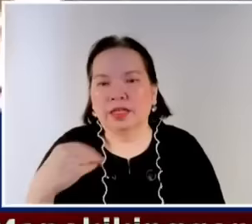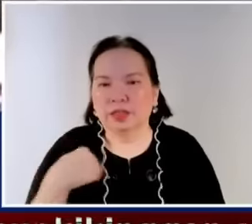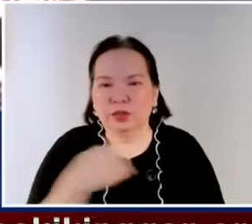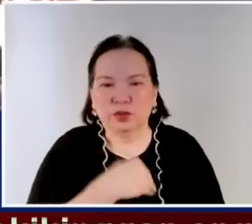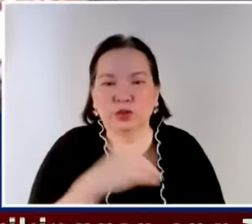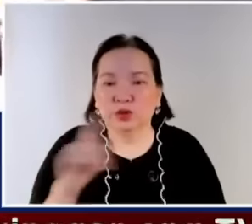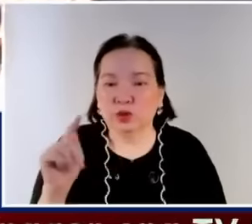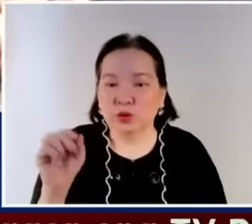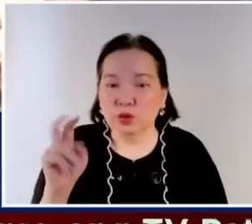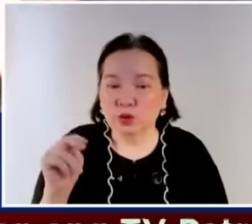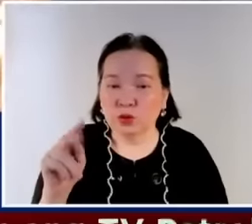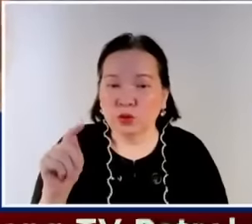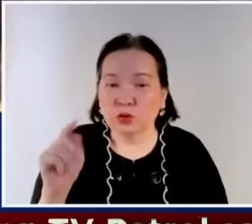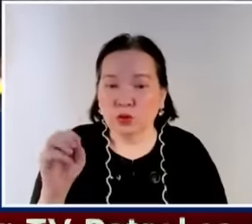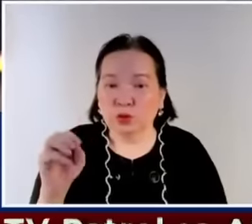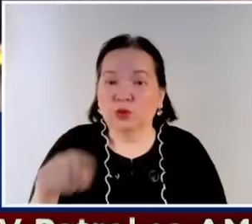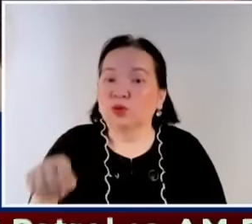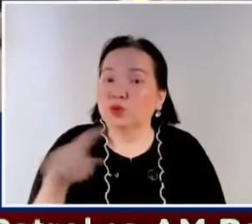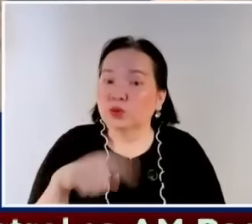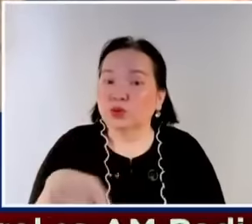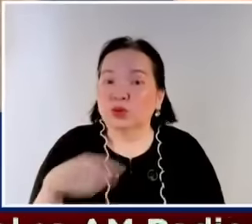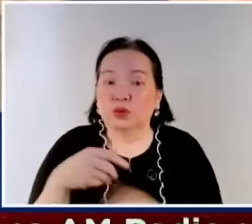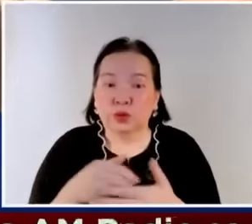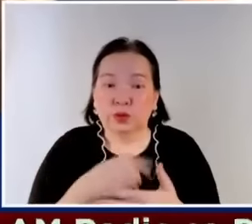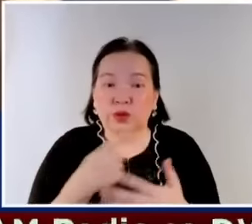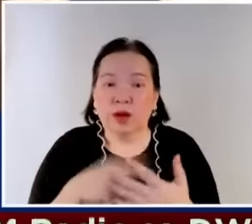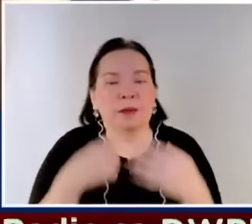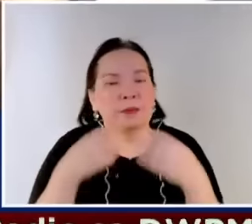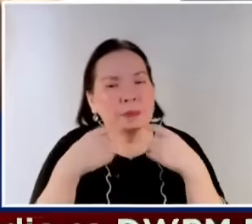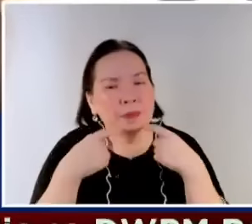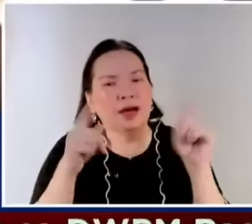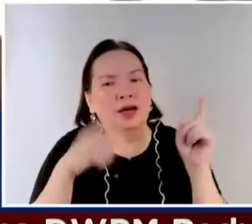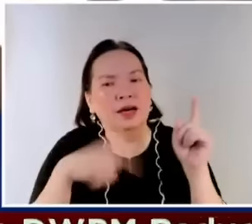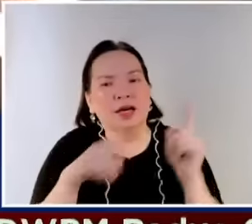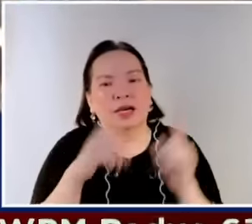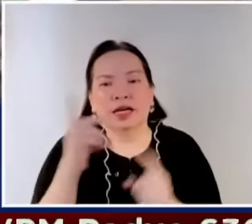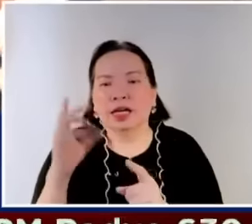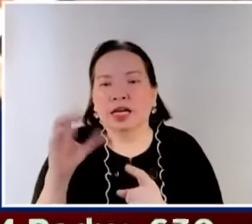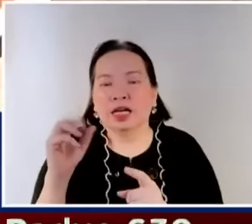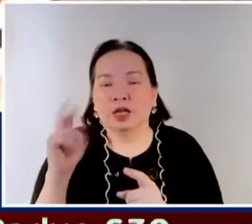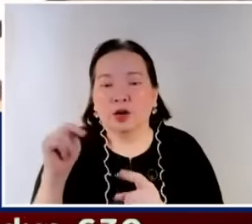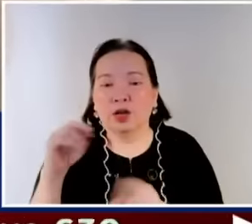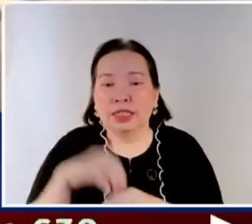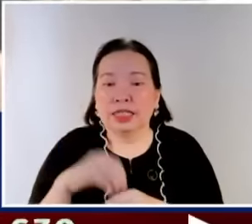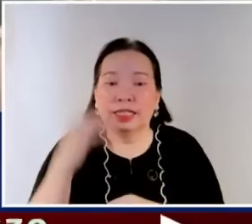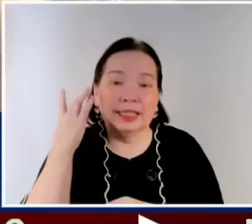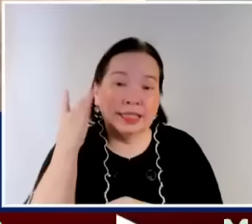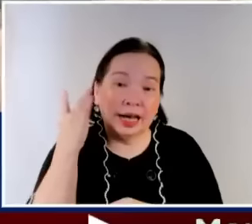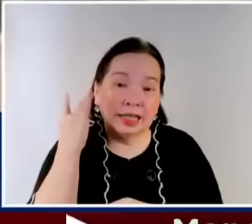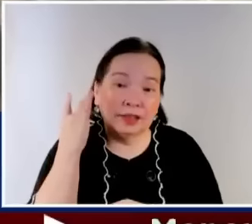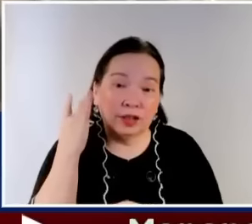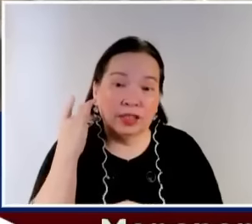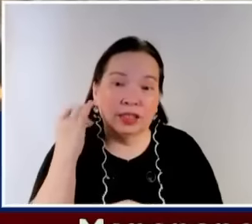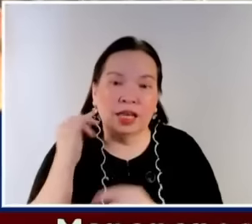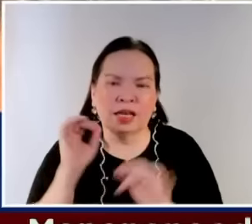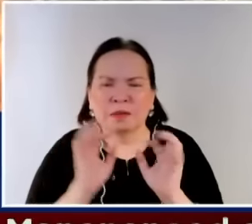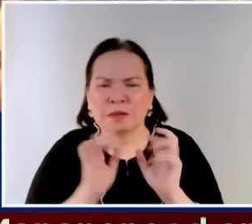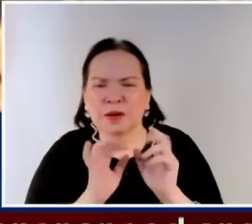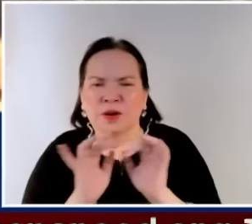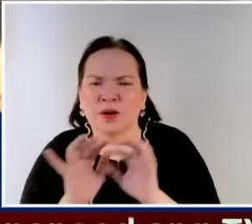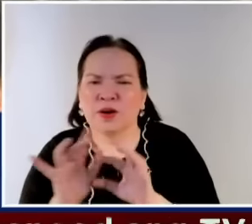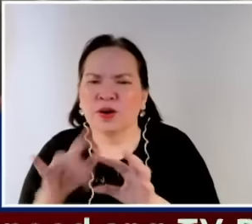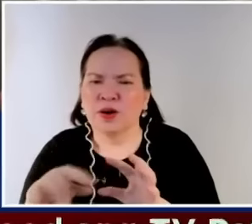concert sa Canada, matagumpay ang performance ng Beanie sa KCON sa Los Angeles, California at dinumog rin ang kanilang fan